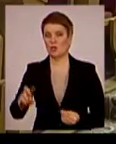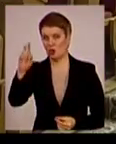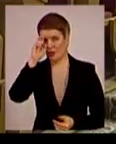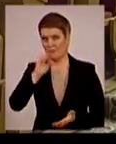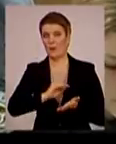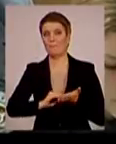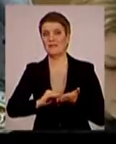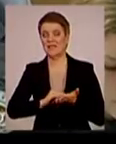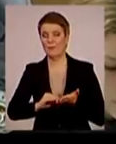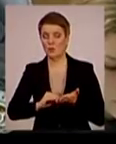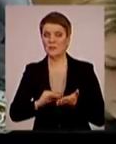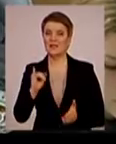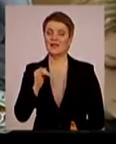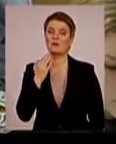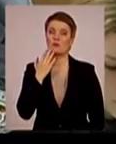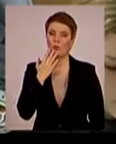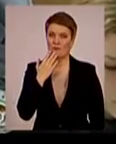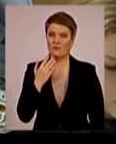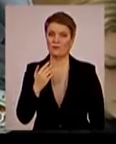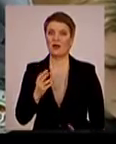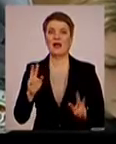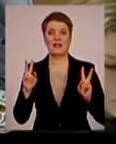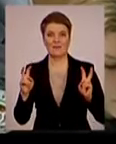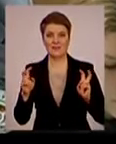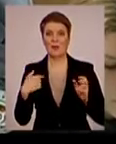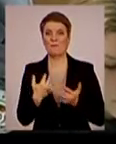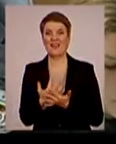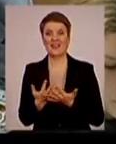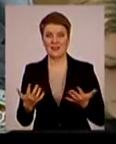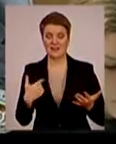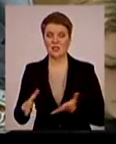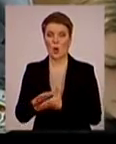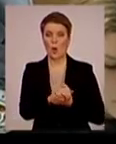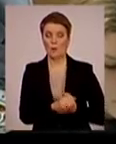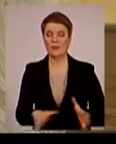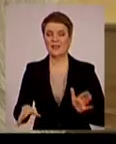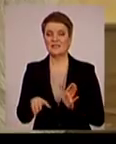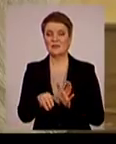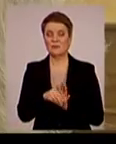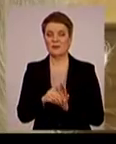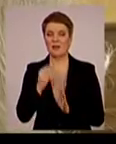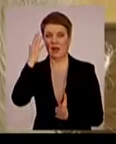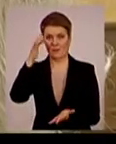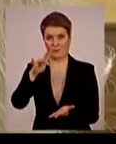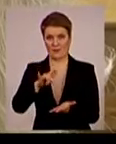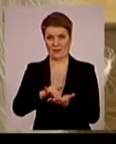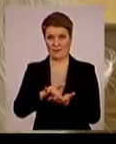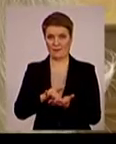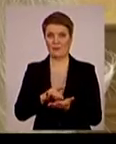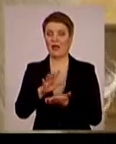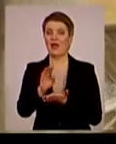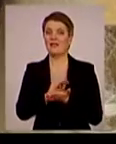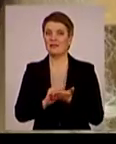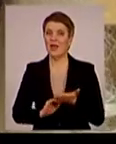нас багато, ми різні, але нас об'єднує спільна мета. Текст про українську музику в ефірі Першого каналу Українського радіо читав